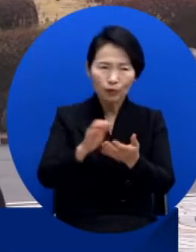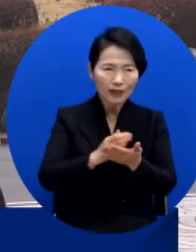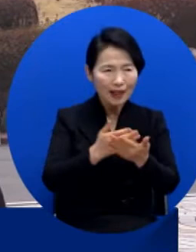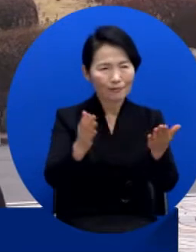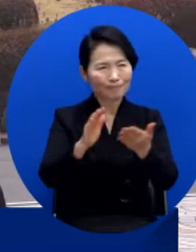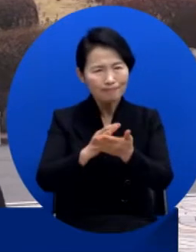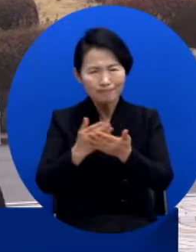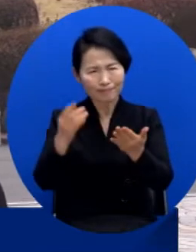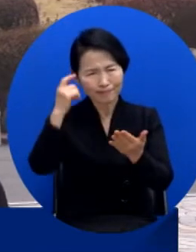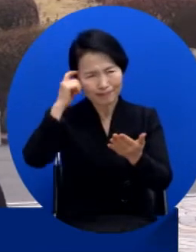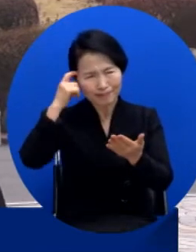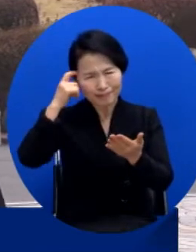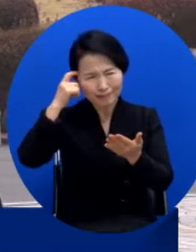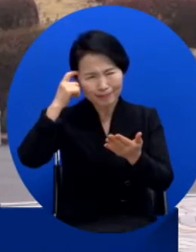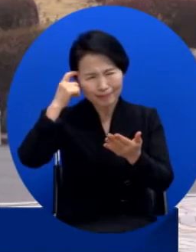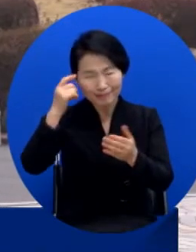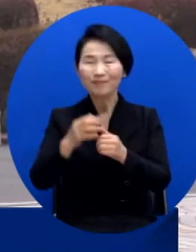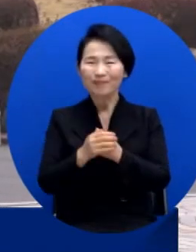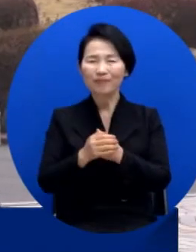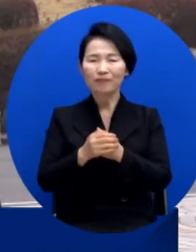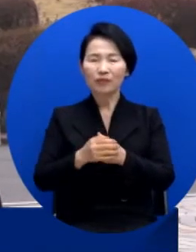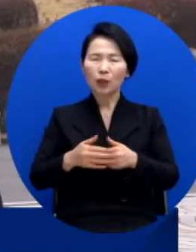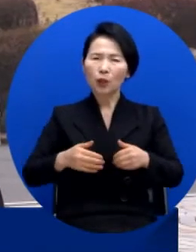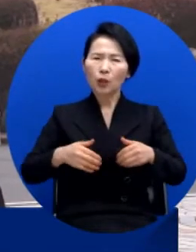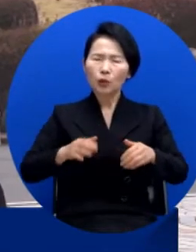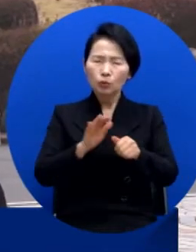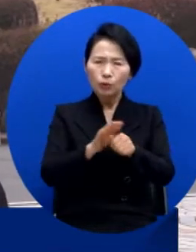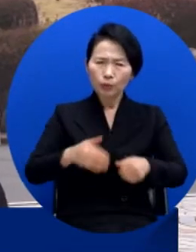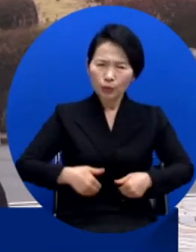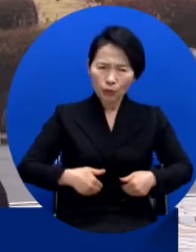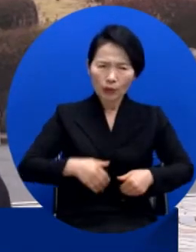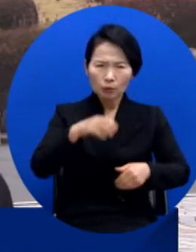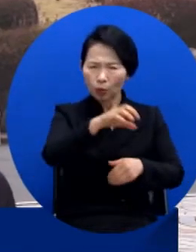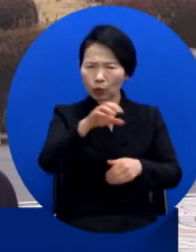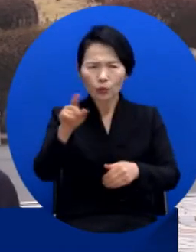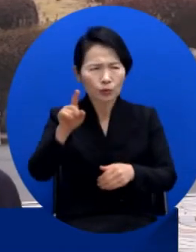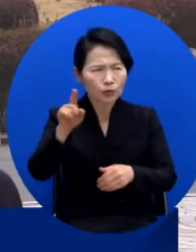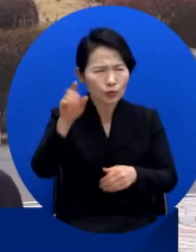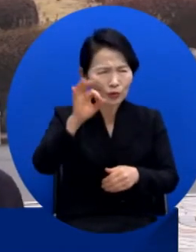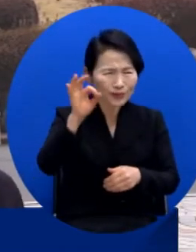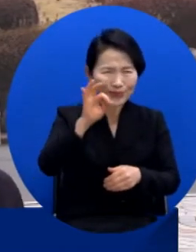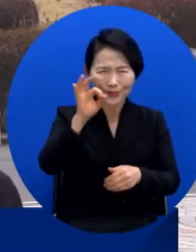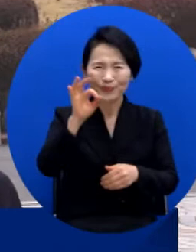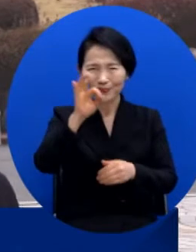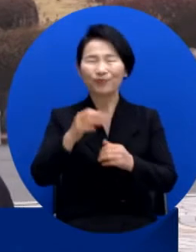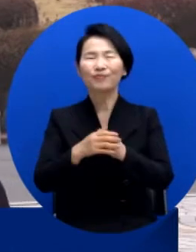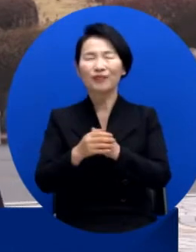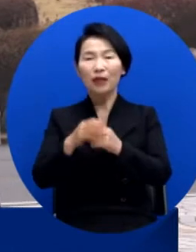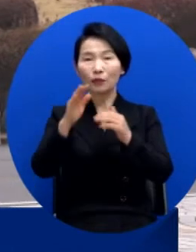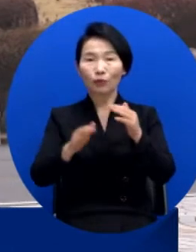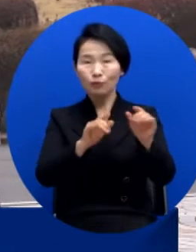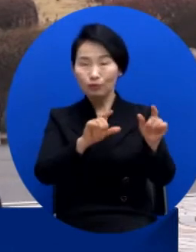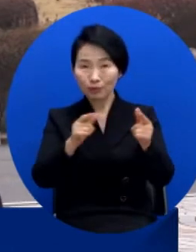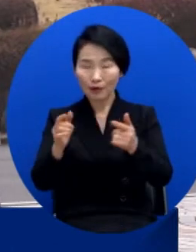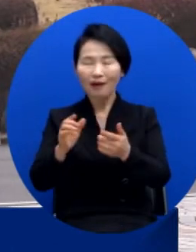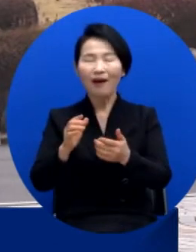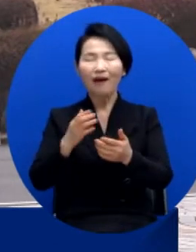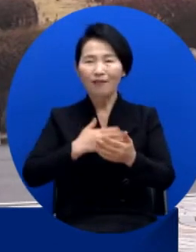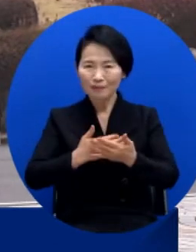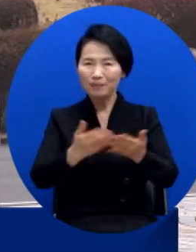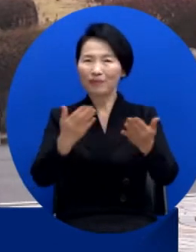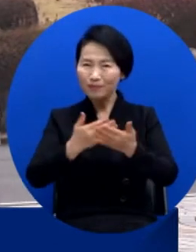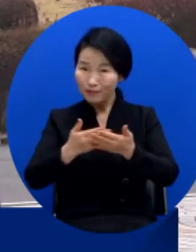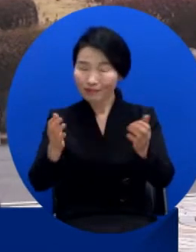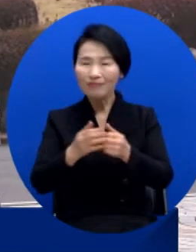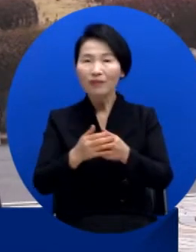고민을 하고 또 필요한 도움이 필요한 부분들 현장을 찾고 우리 성도님들에게 그것을 알려서 함께 하실 수